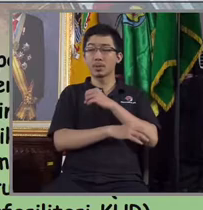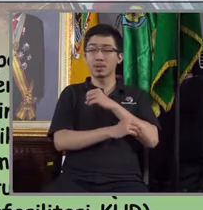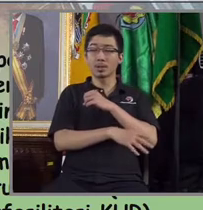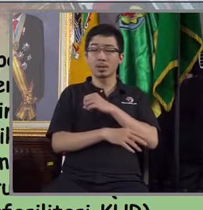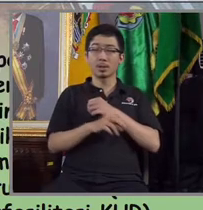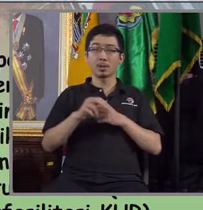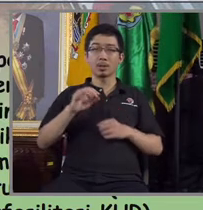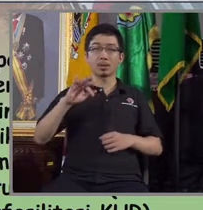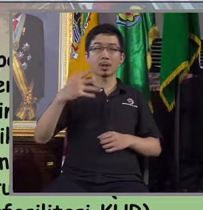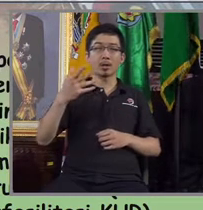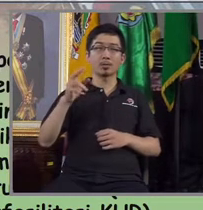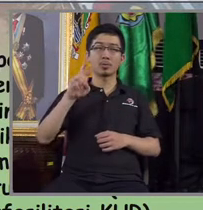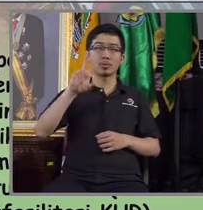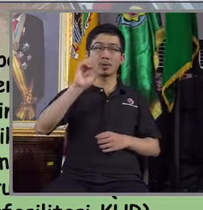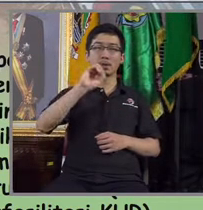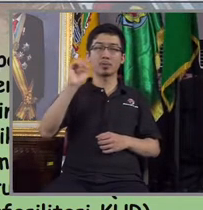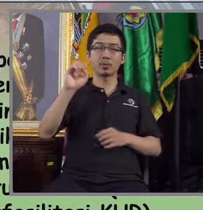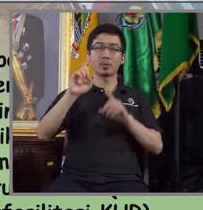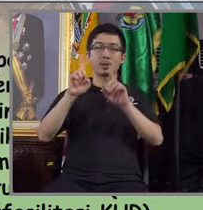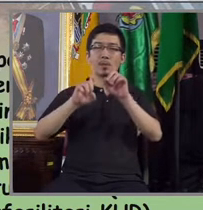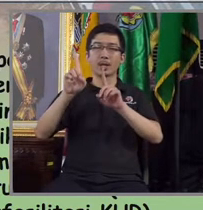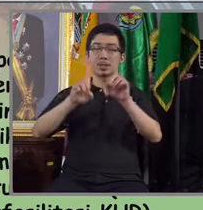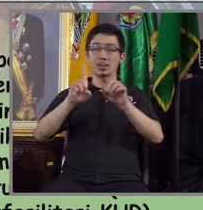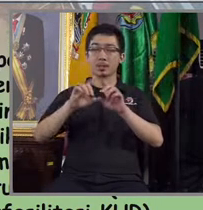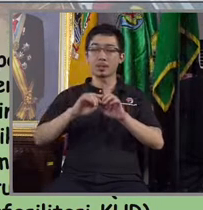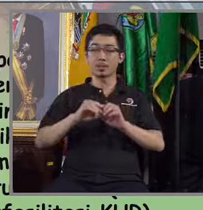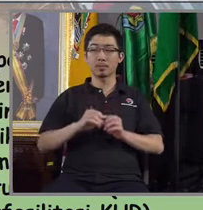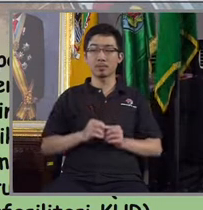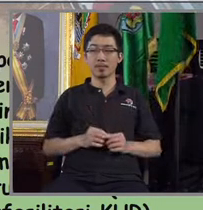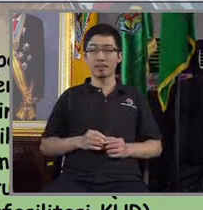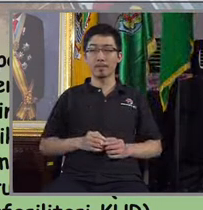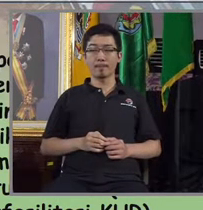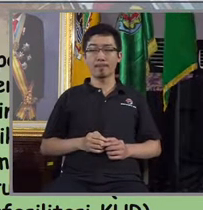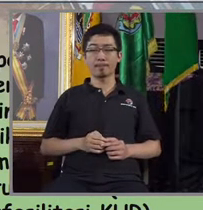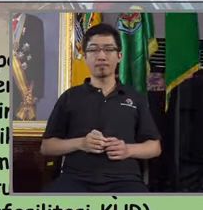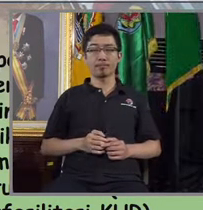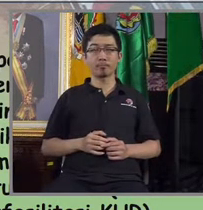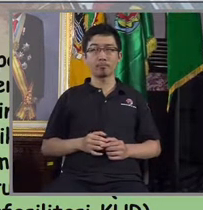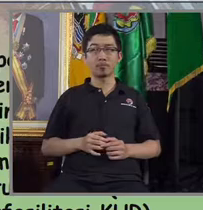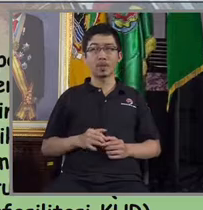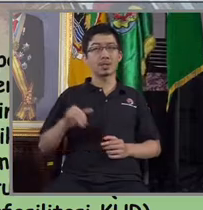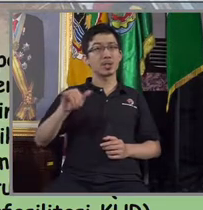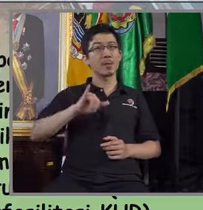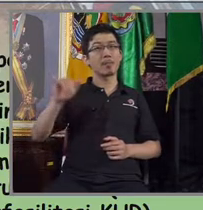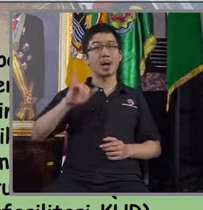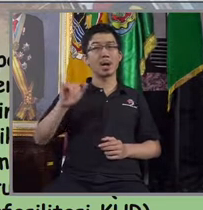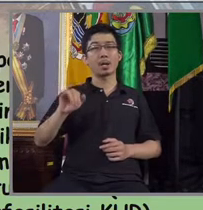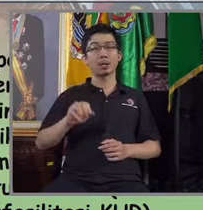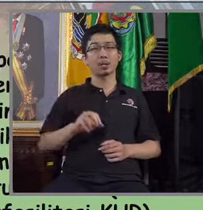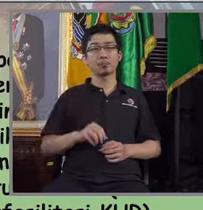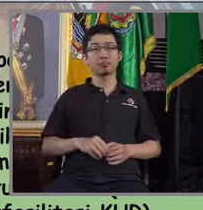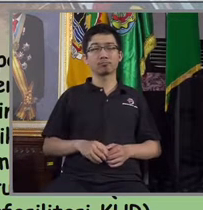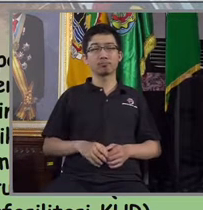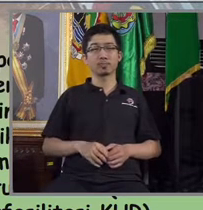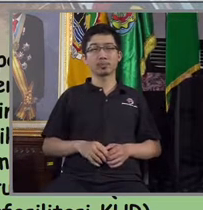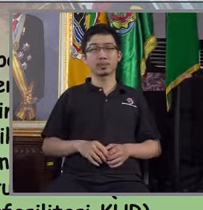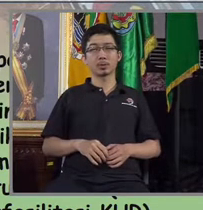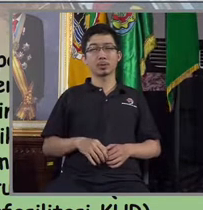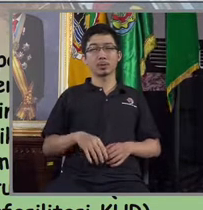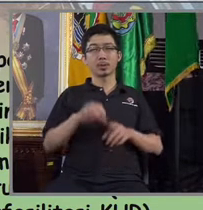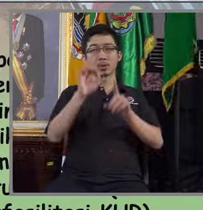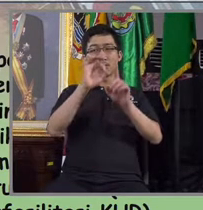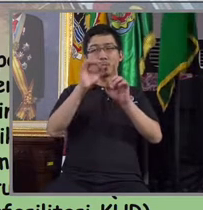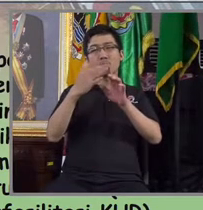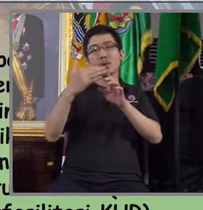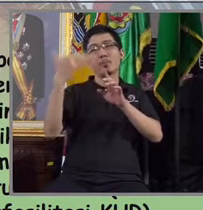2011 yang lalu sama seperti bapak ibu masjid dua digit ya alhamdulillah di tahun